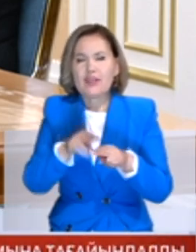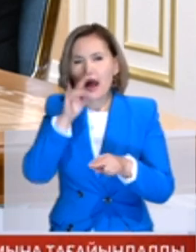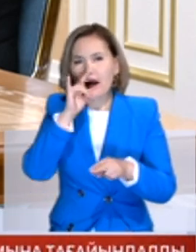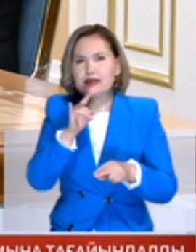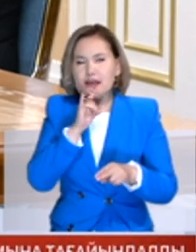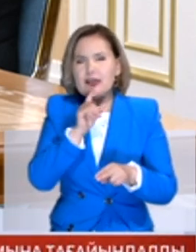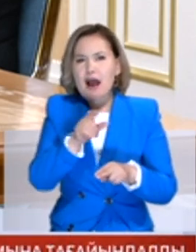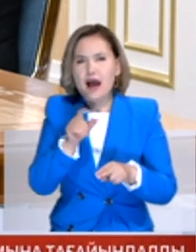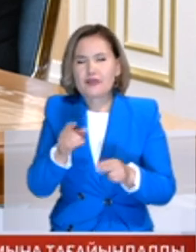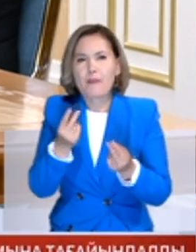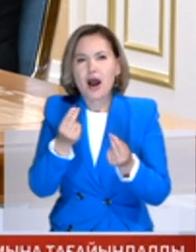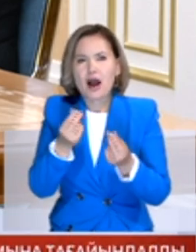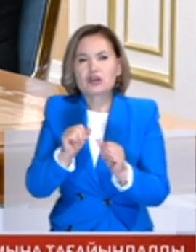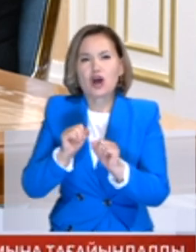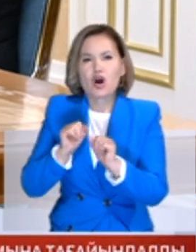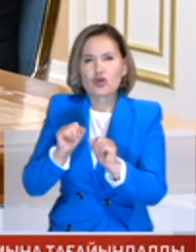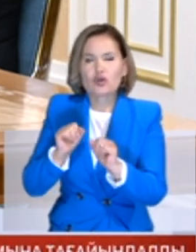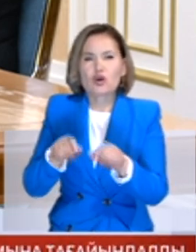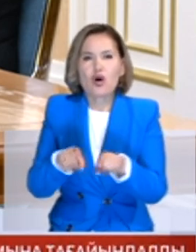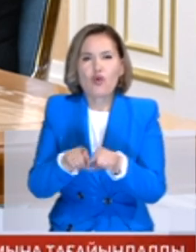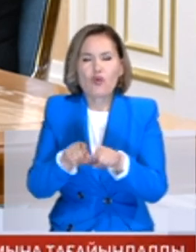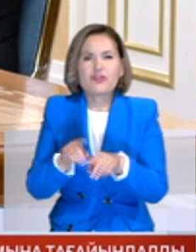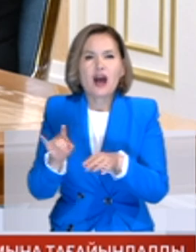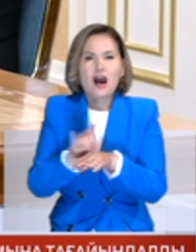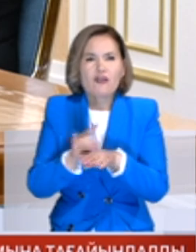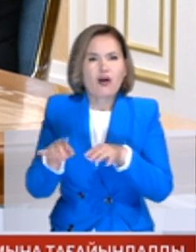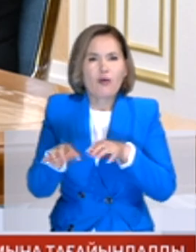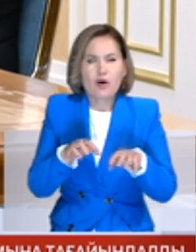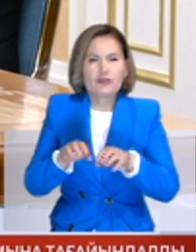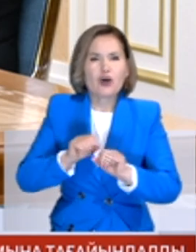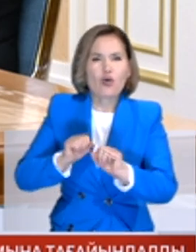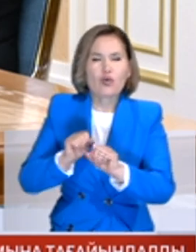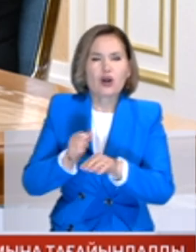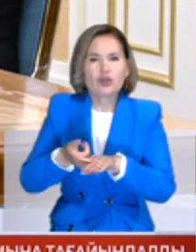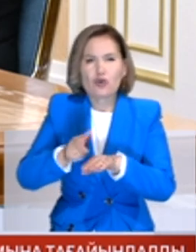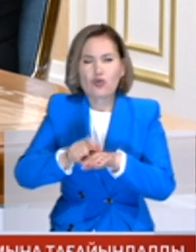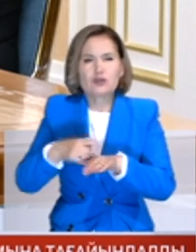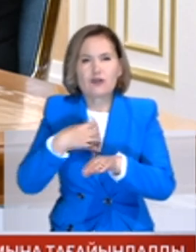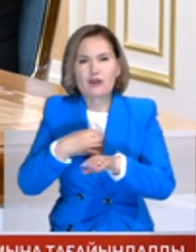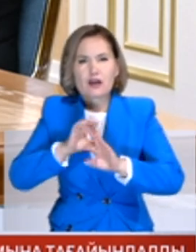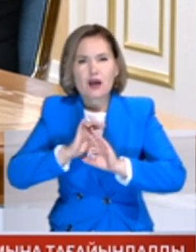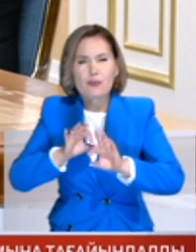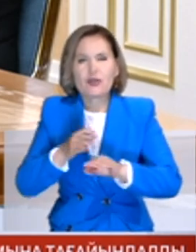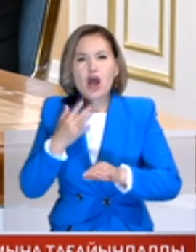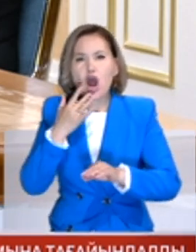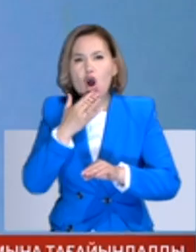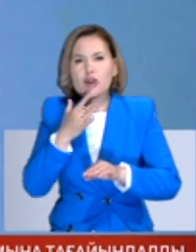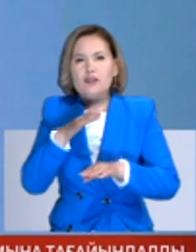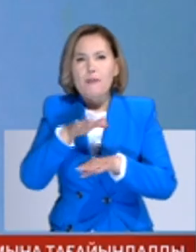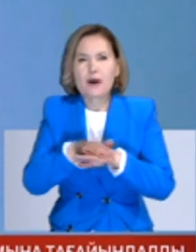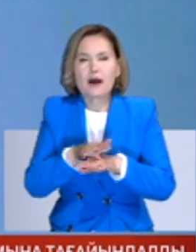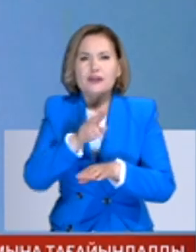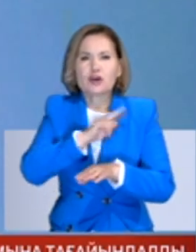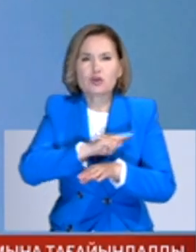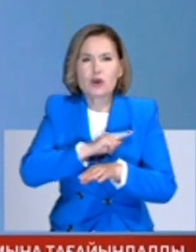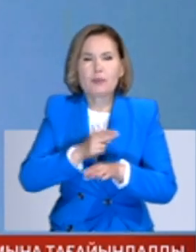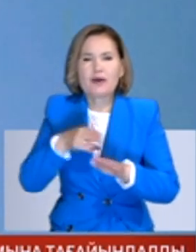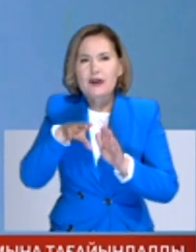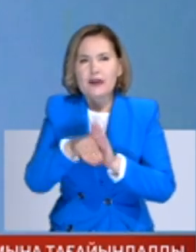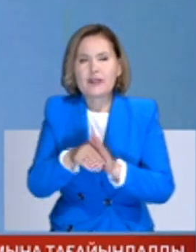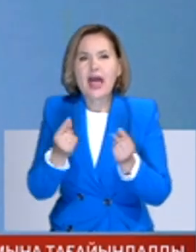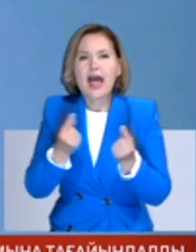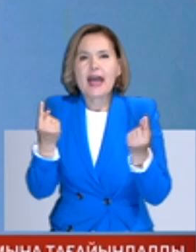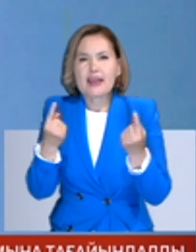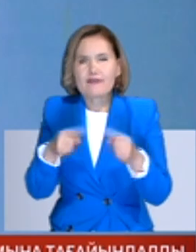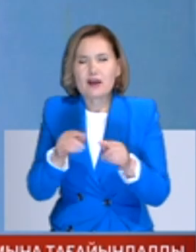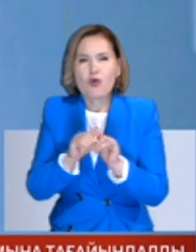үшін антифрод орталық құру жобалары туралы да айтты. Кездесу соңында Қасым Жомарт Тоқаев ұлттық банктің қызметіне соның ішінде инфляцияны